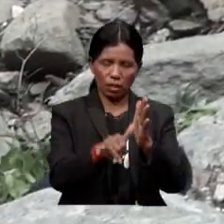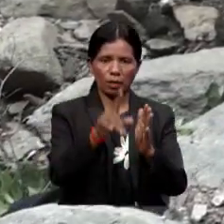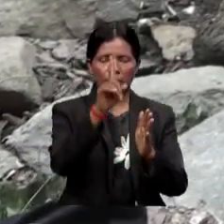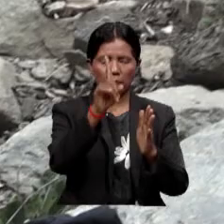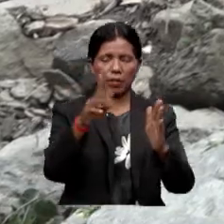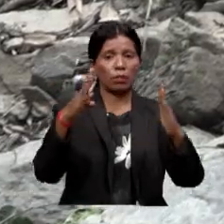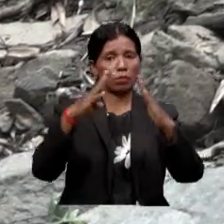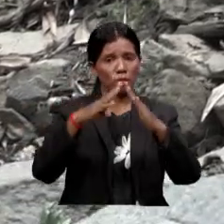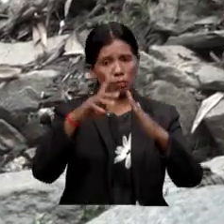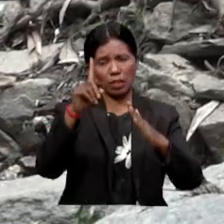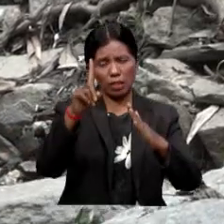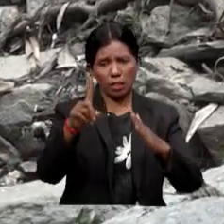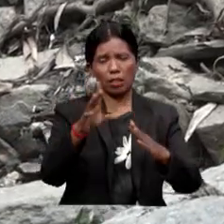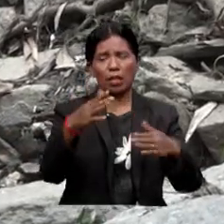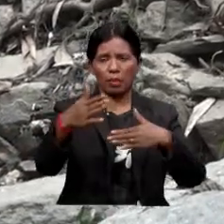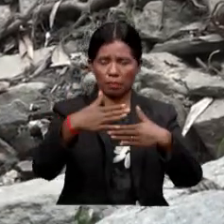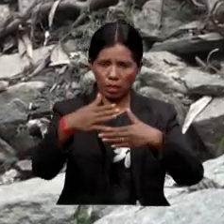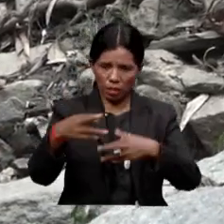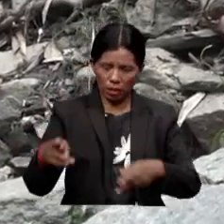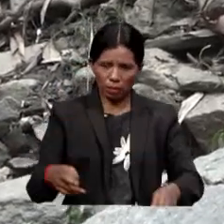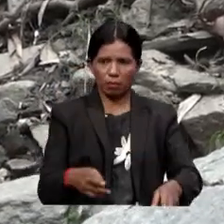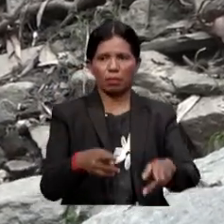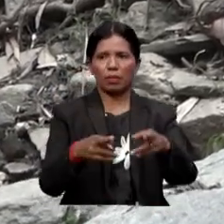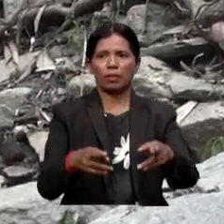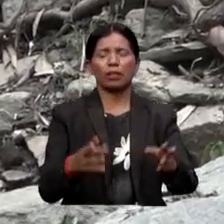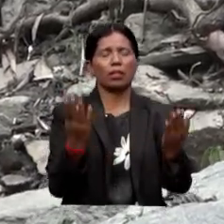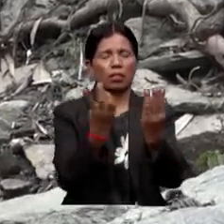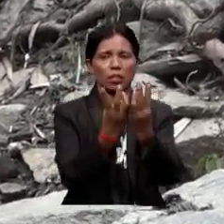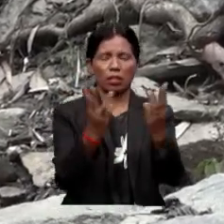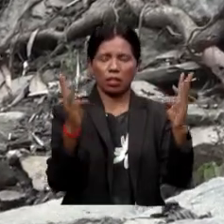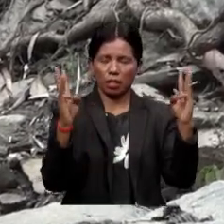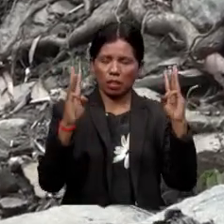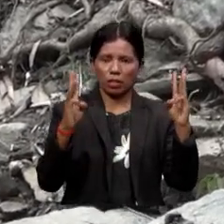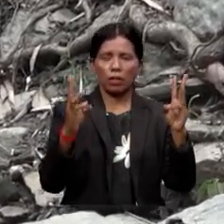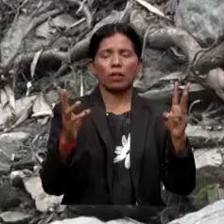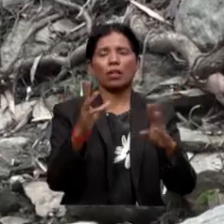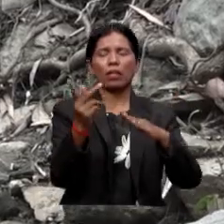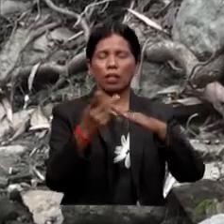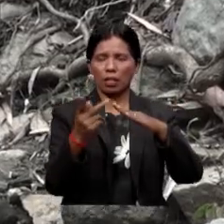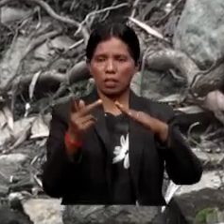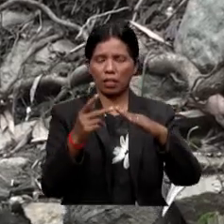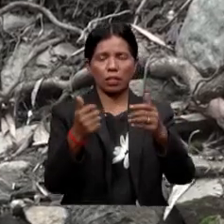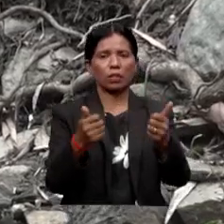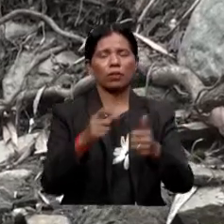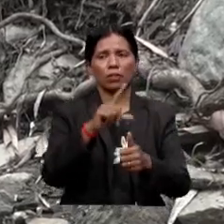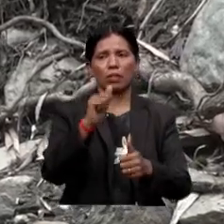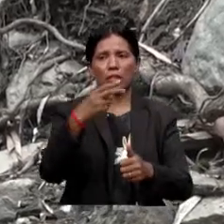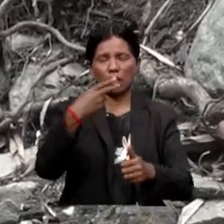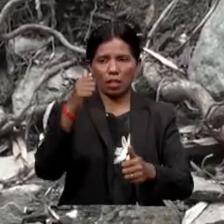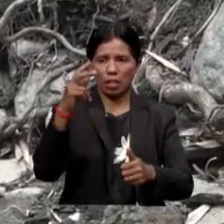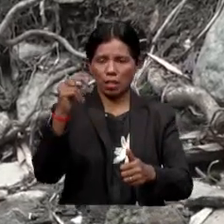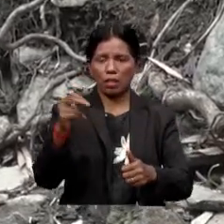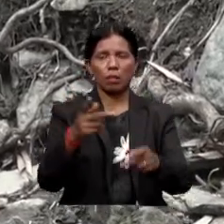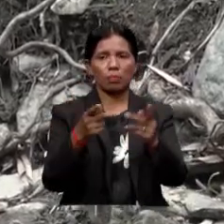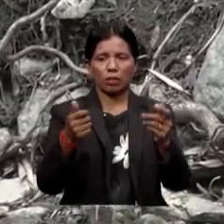umaki ida besik motaninin. Didinde tokalen, iha aldeia koreu sukulahane occidental,